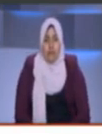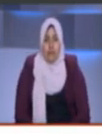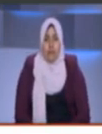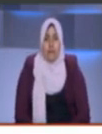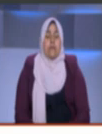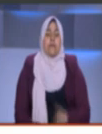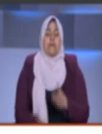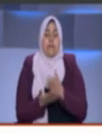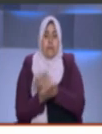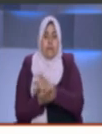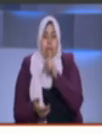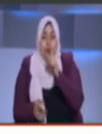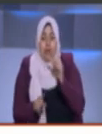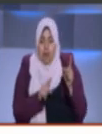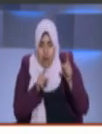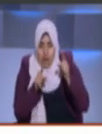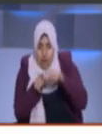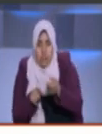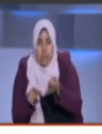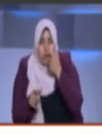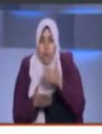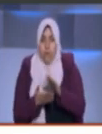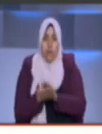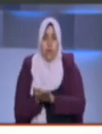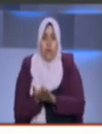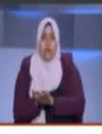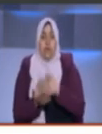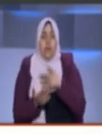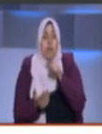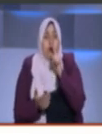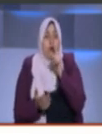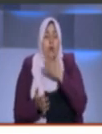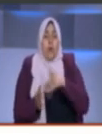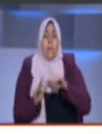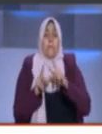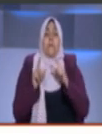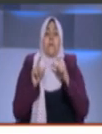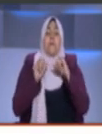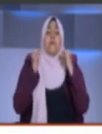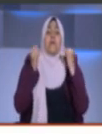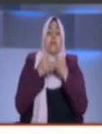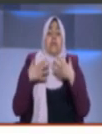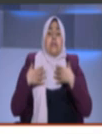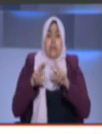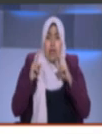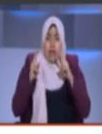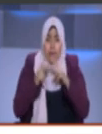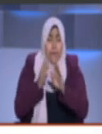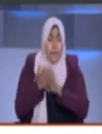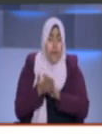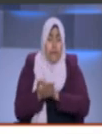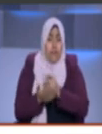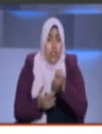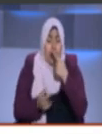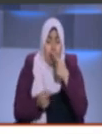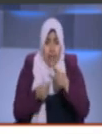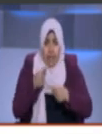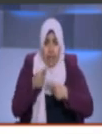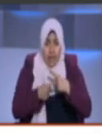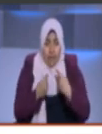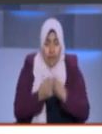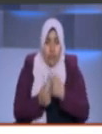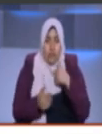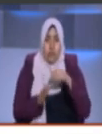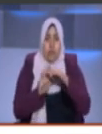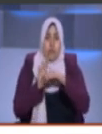بقول انه لحد الان لا يوجد علاج نوعي، ولم يقر من منظمه الصحه العالميه ان هناك علاج نوعي. منظمه الصحه العالميه